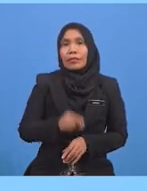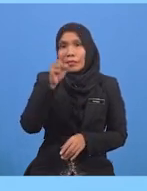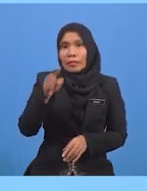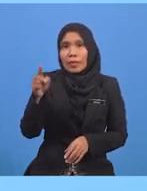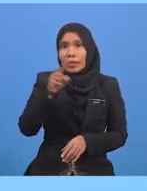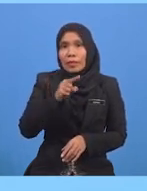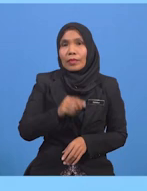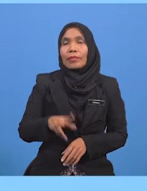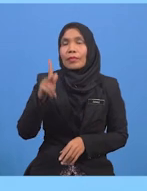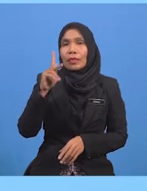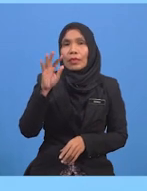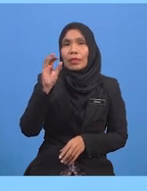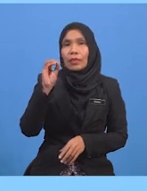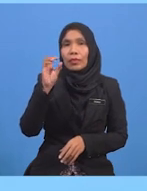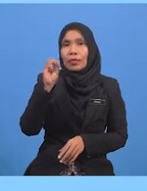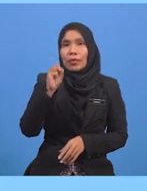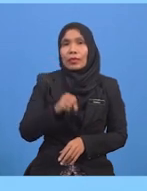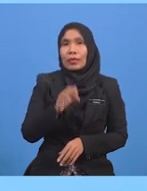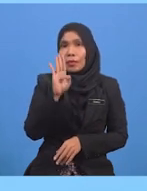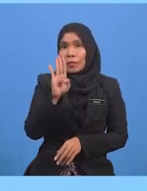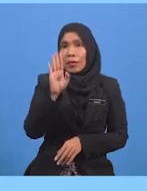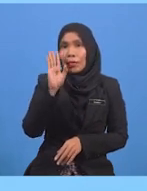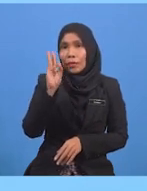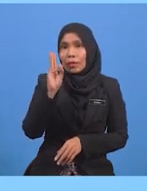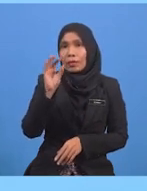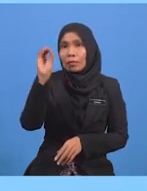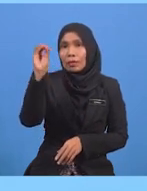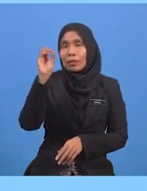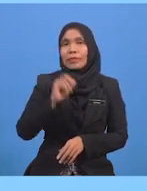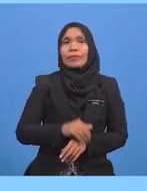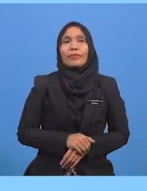didarabkan dengan cos 46 darjah.